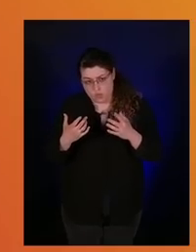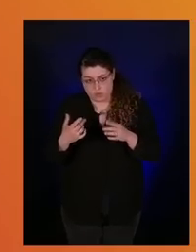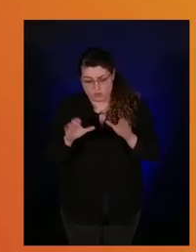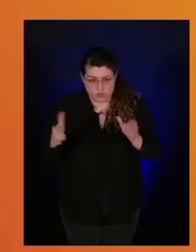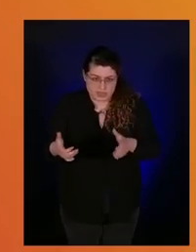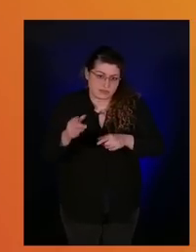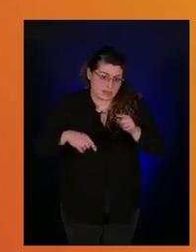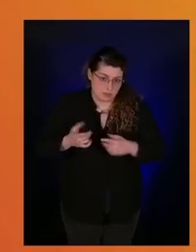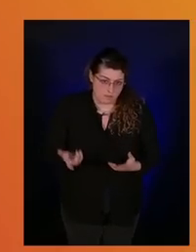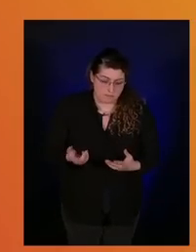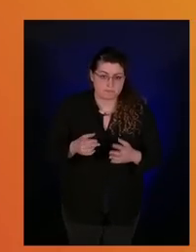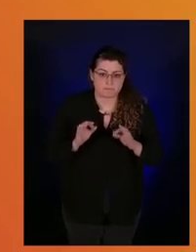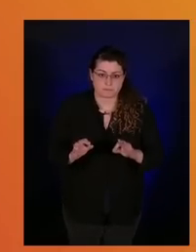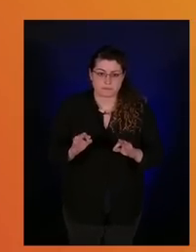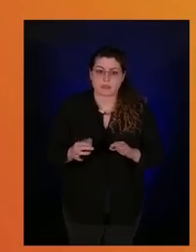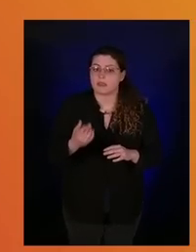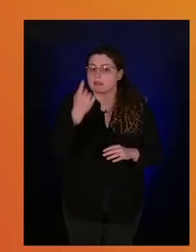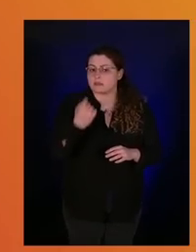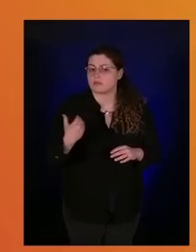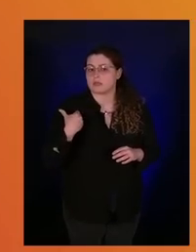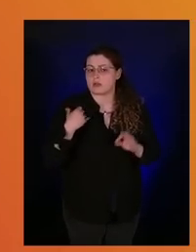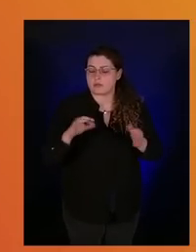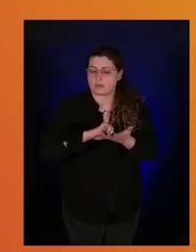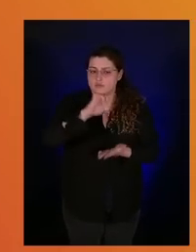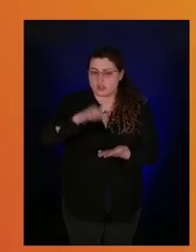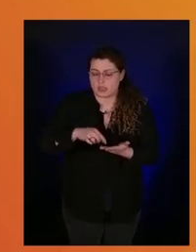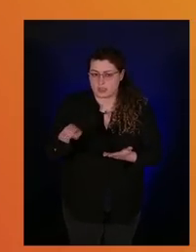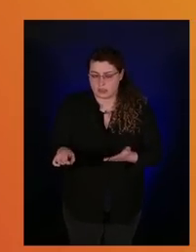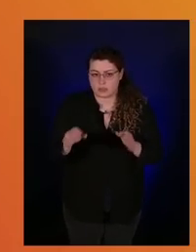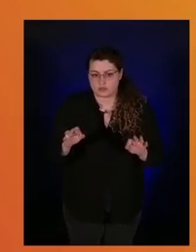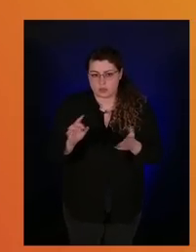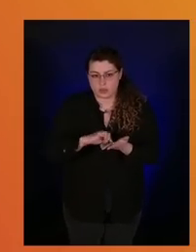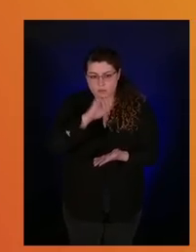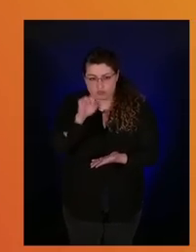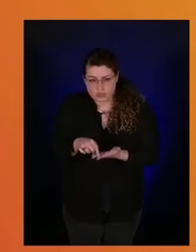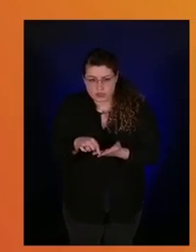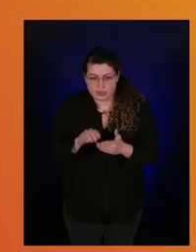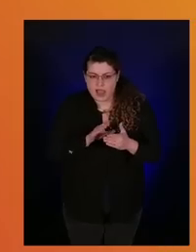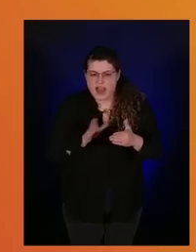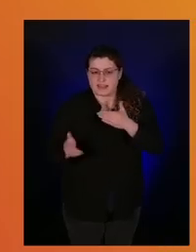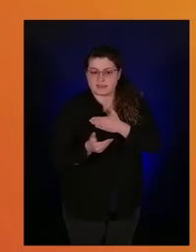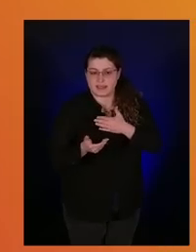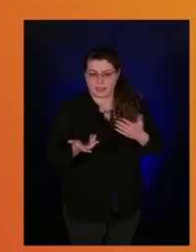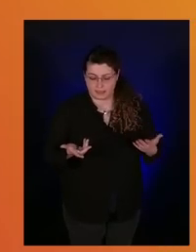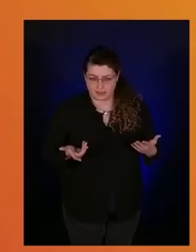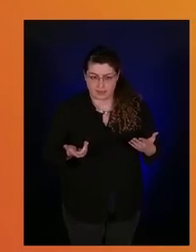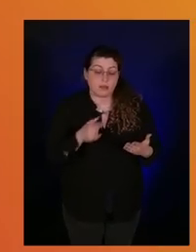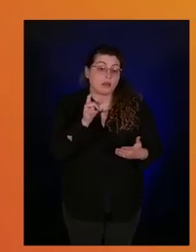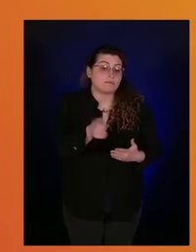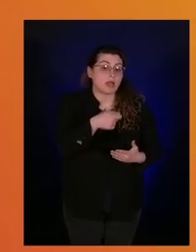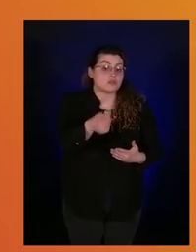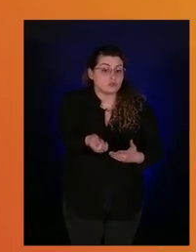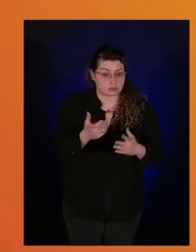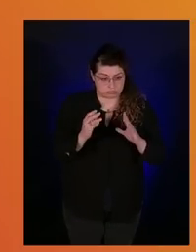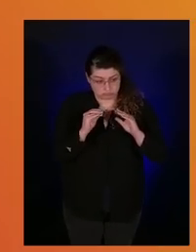la question de Courcelles, qui a été évoquée d'un budget, alors en fait c'est un budget annexé, et donc bien entendu que